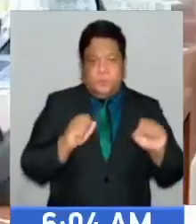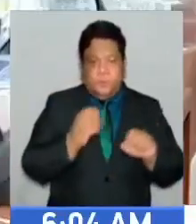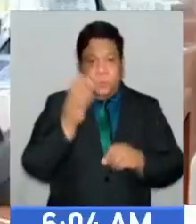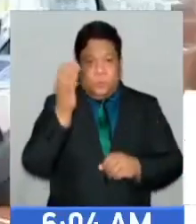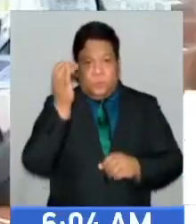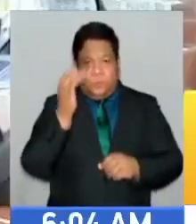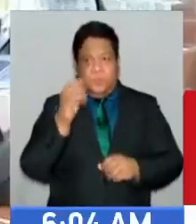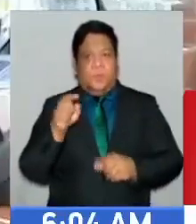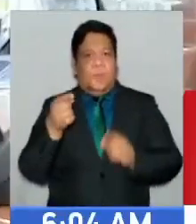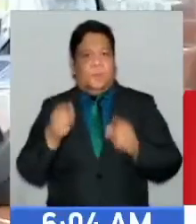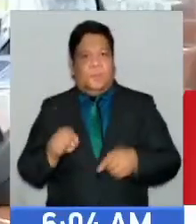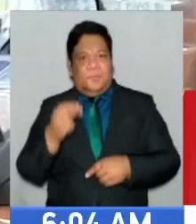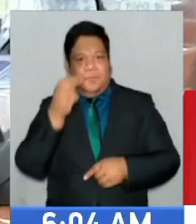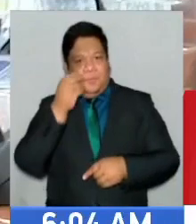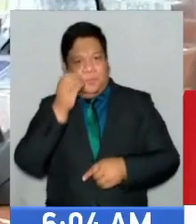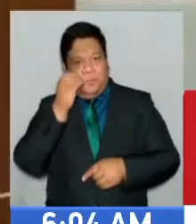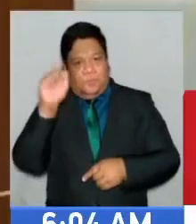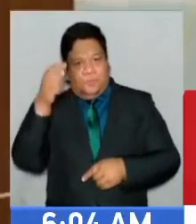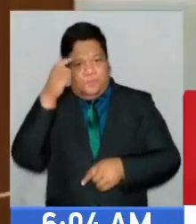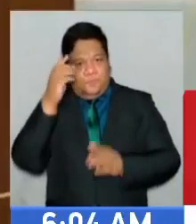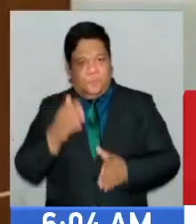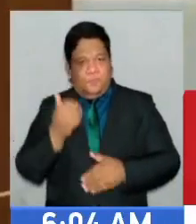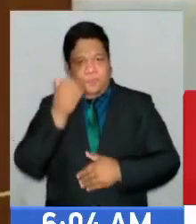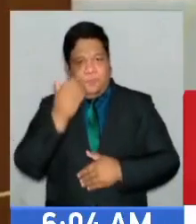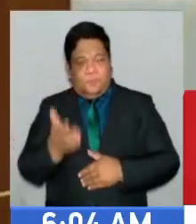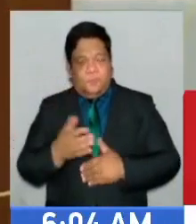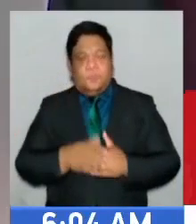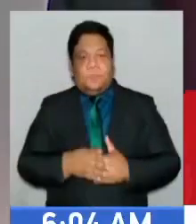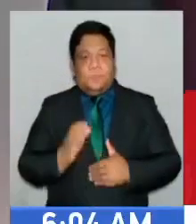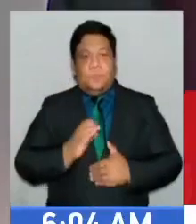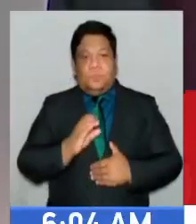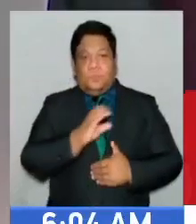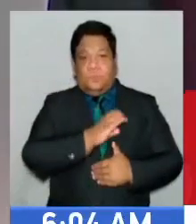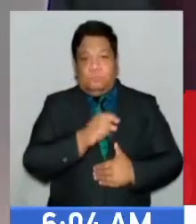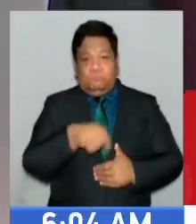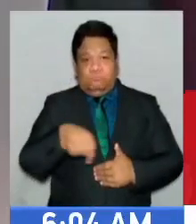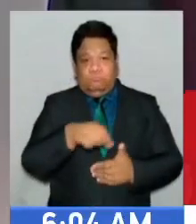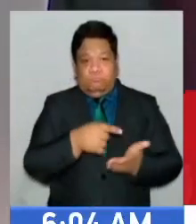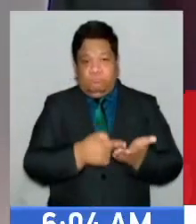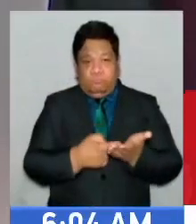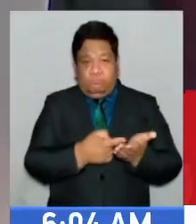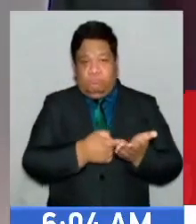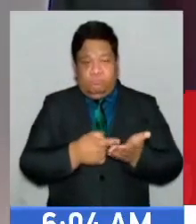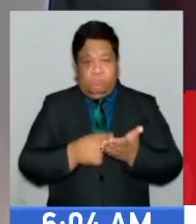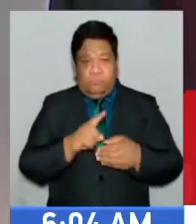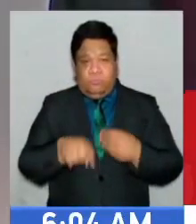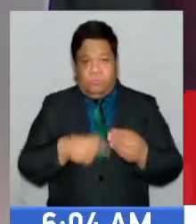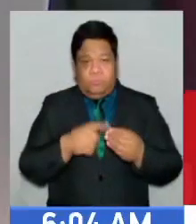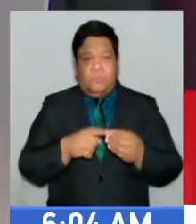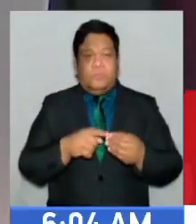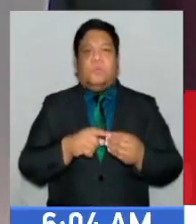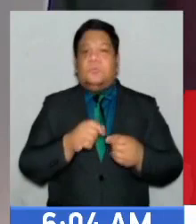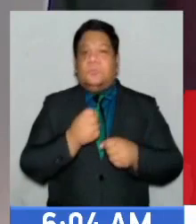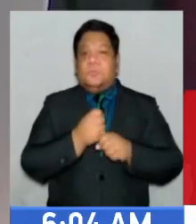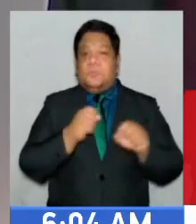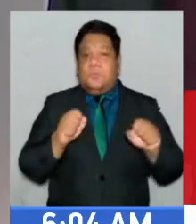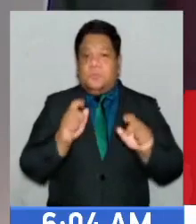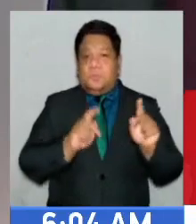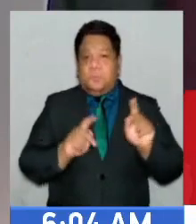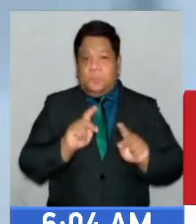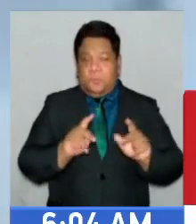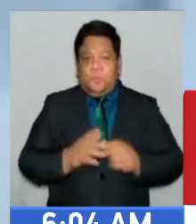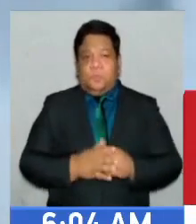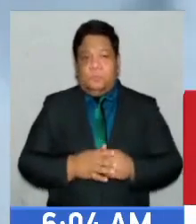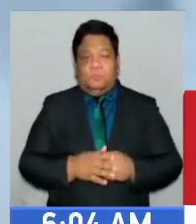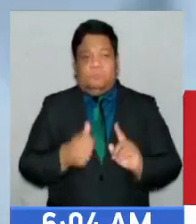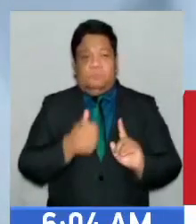ng House Committee on Public Order and Safety, kinwestiyon ni Congressman at Committee Chairman Dan Fernandez kung